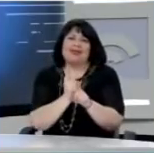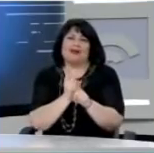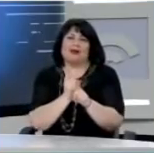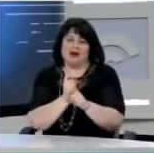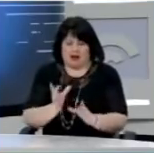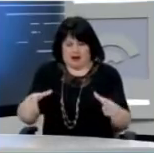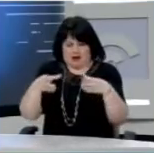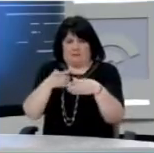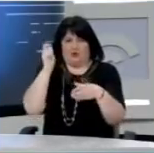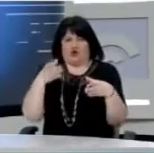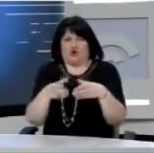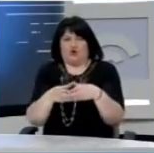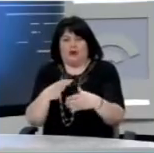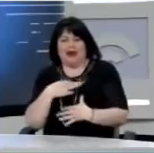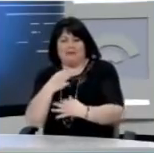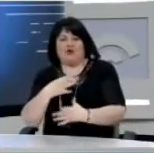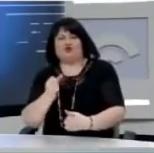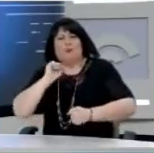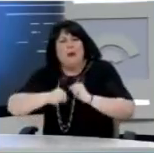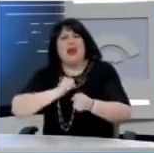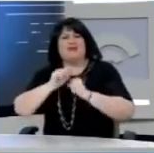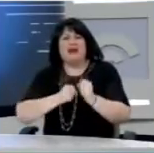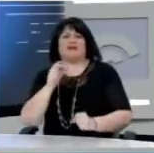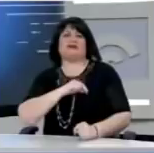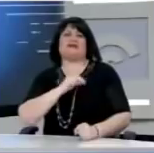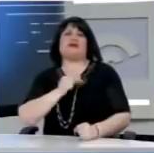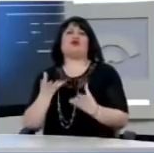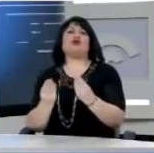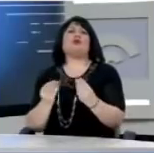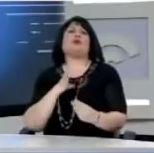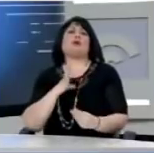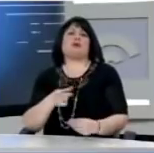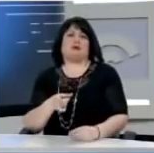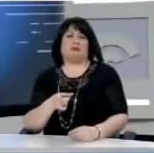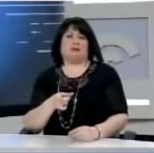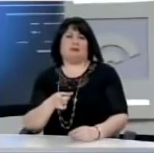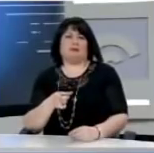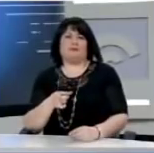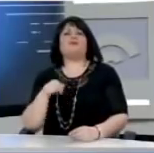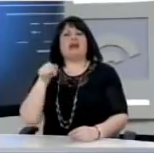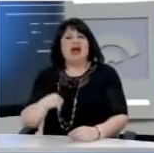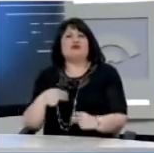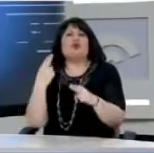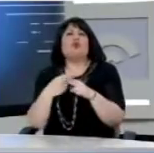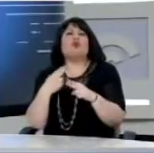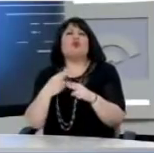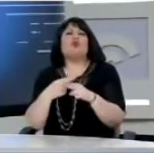η παράταξη εκείνη που εκπροσωπεί και παλεύει για τα συμφέροντα των πολλών. Αυτό είναι το κρίσιμο